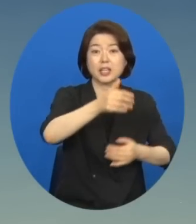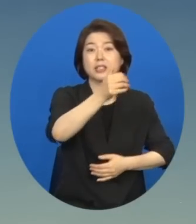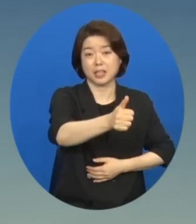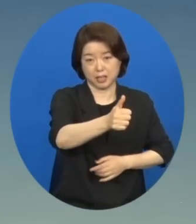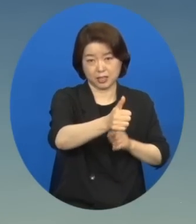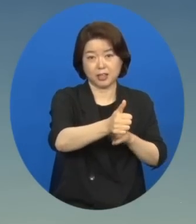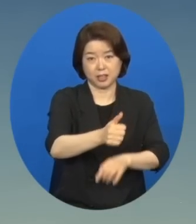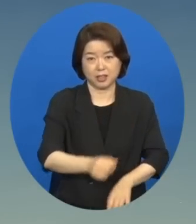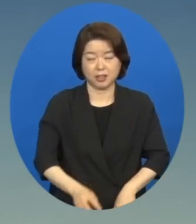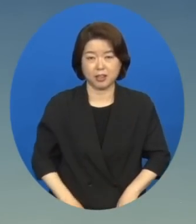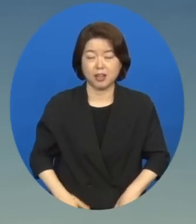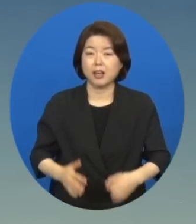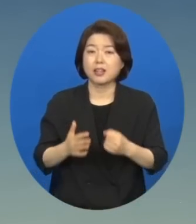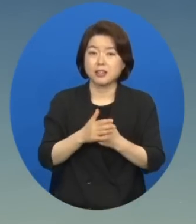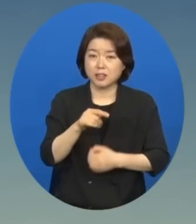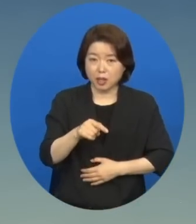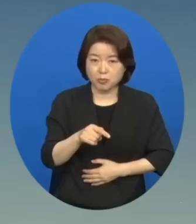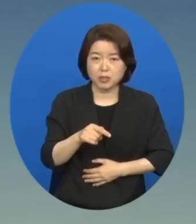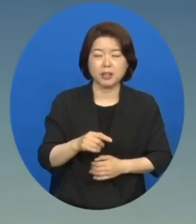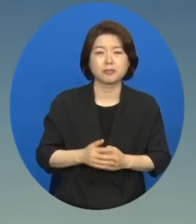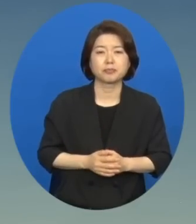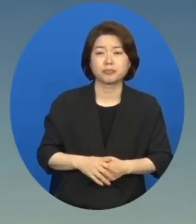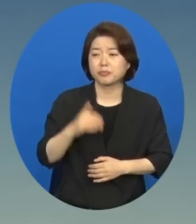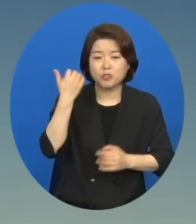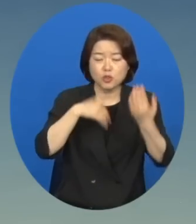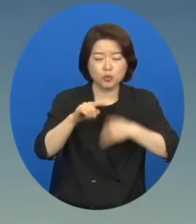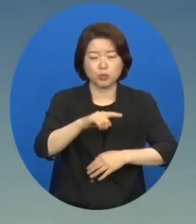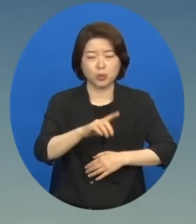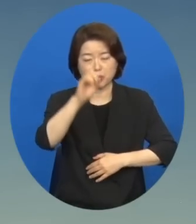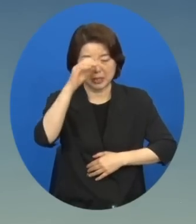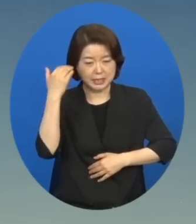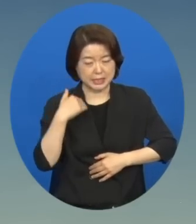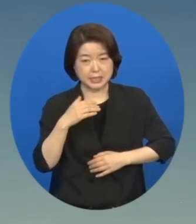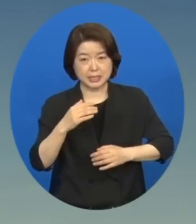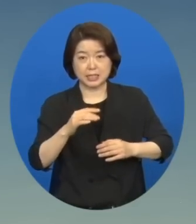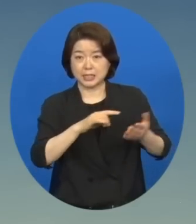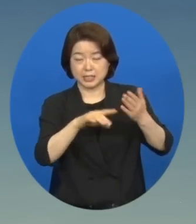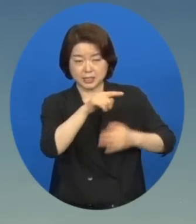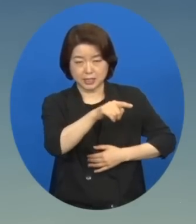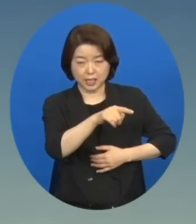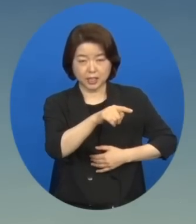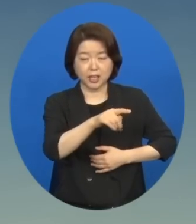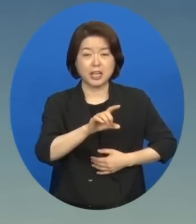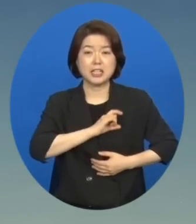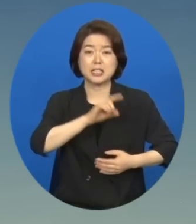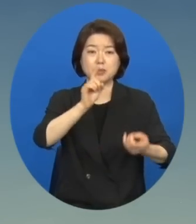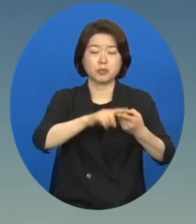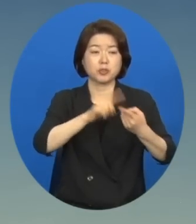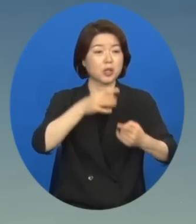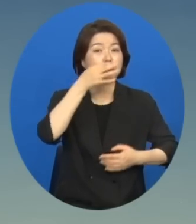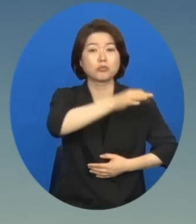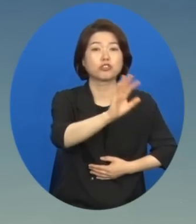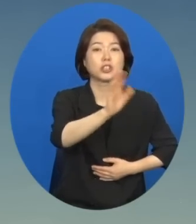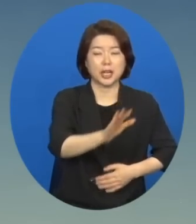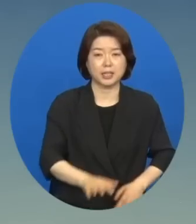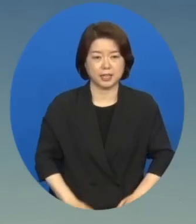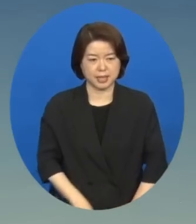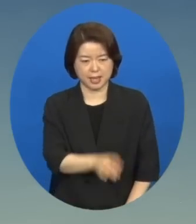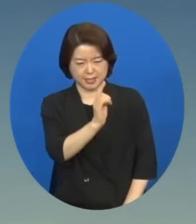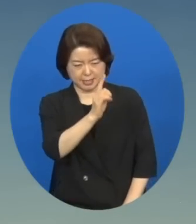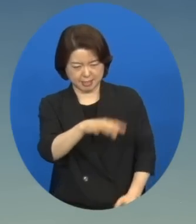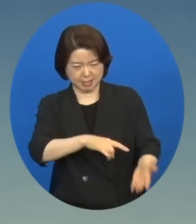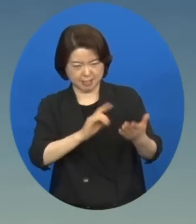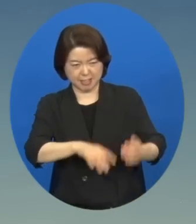세리장이었어요. 그래서 누구도 삭개오를 향해서 이름 그대로 불러주지를 않고 저